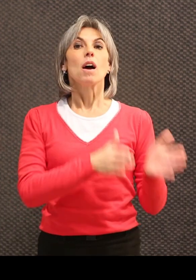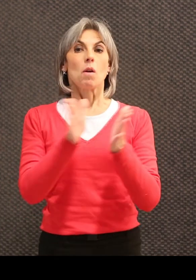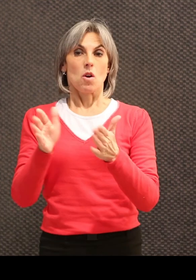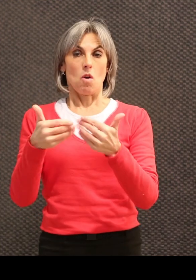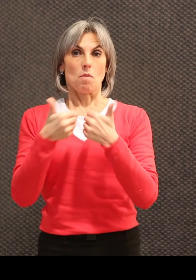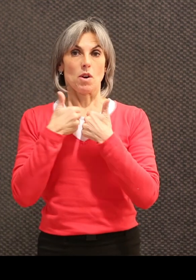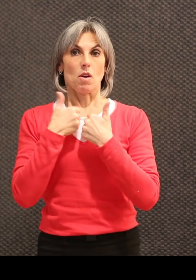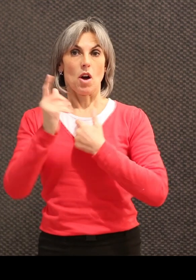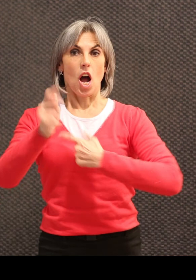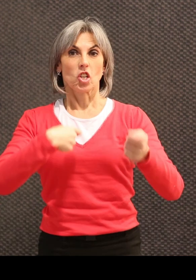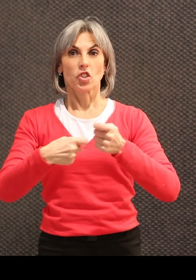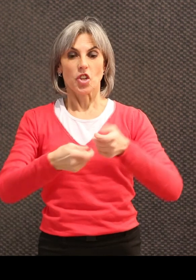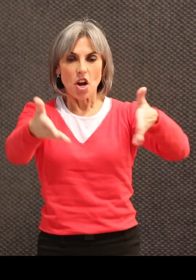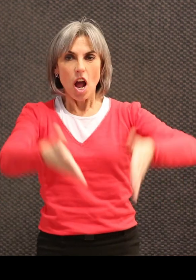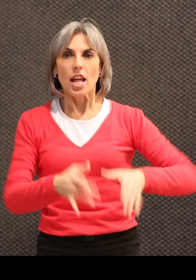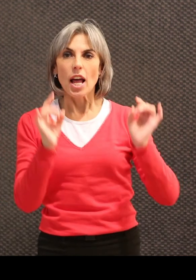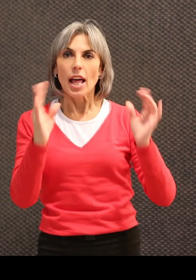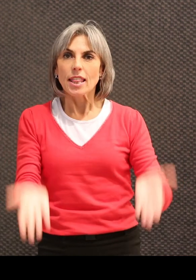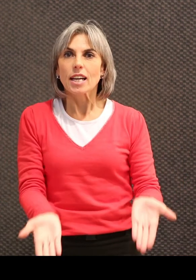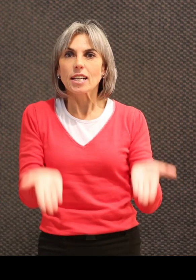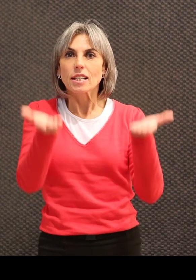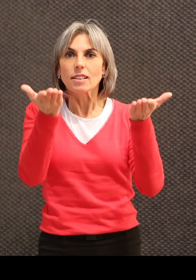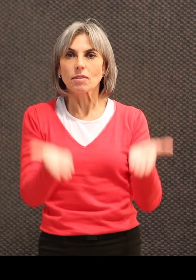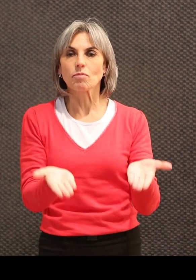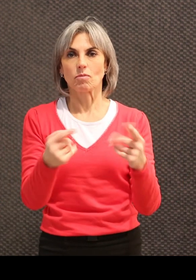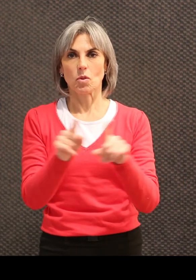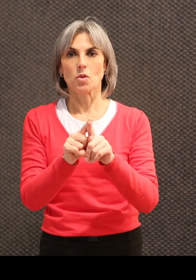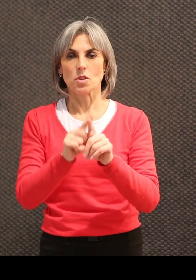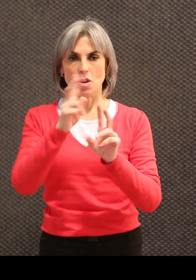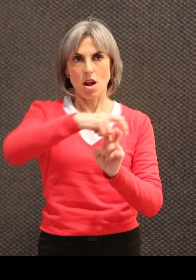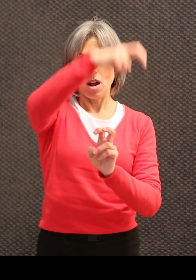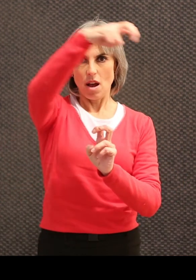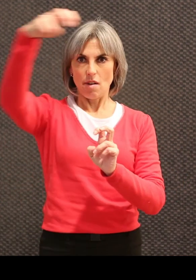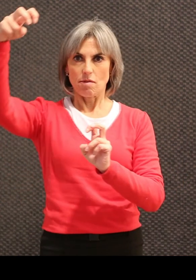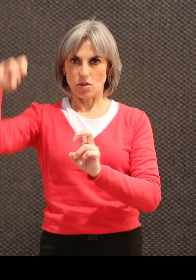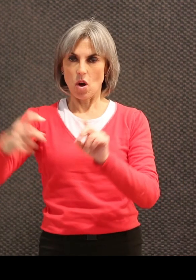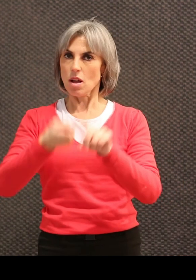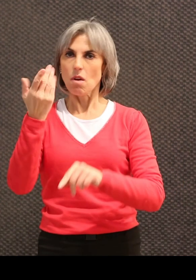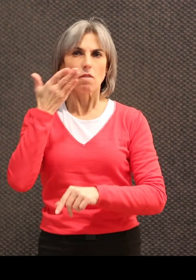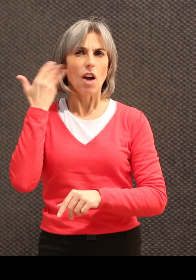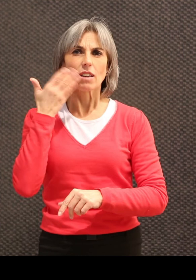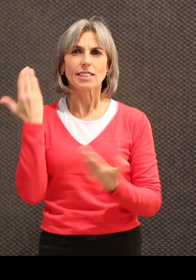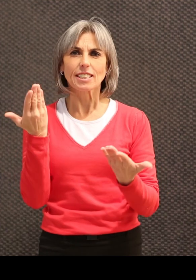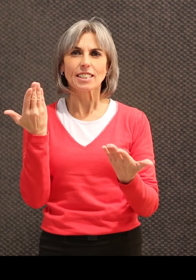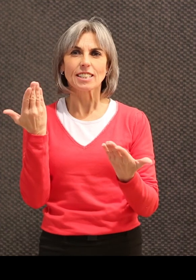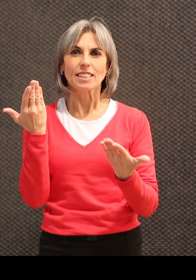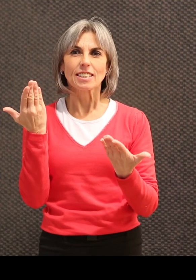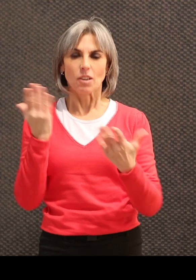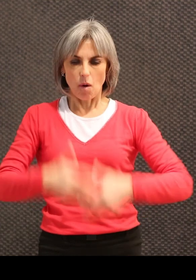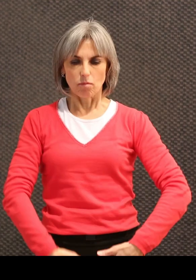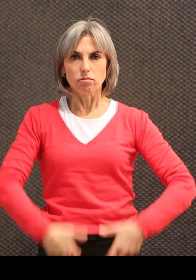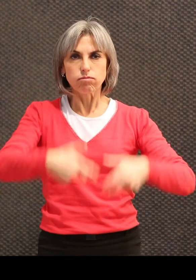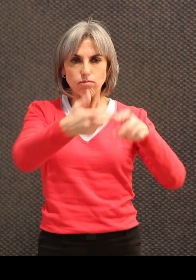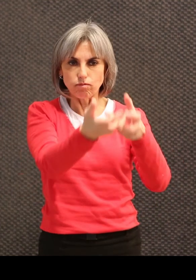Ils m'ont acheté un lit électrique et alors surtout on ne lève personne aussi. C'est tellement facile, on vous met des harnais et on